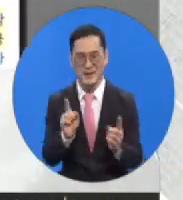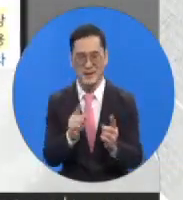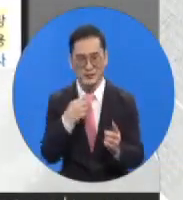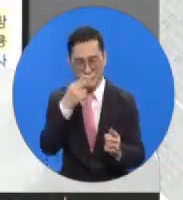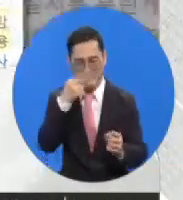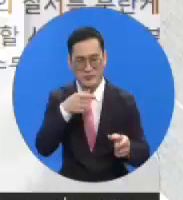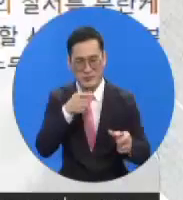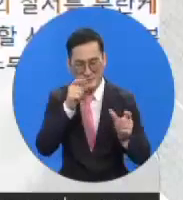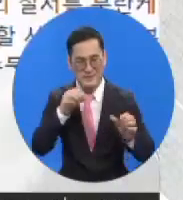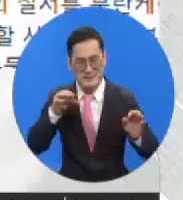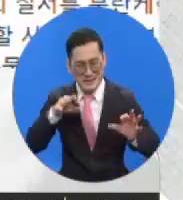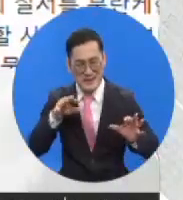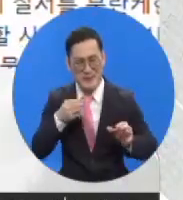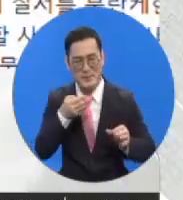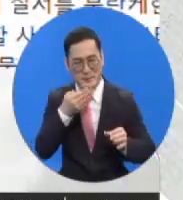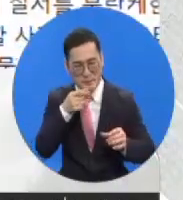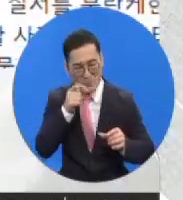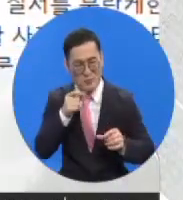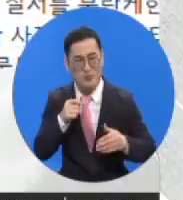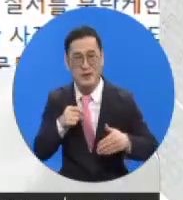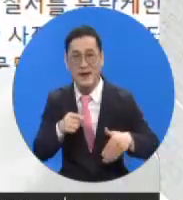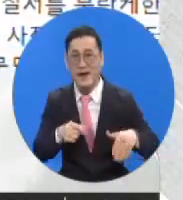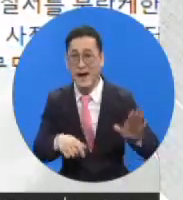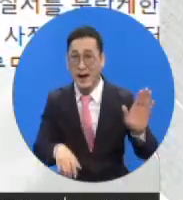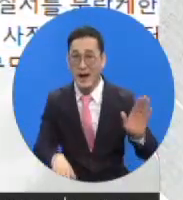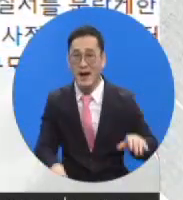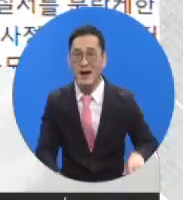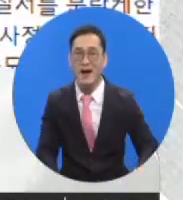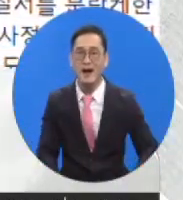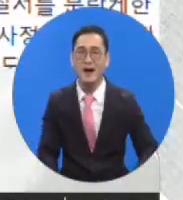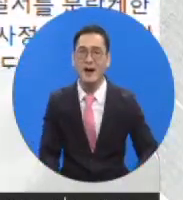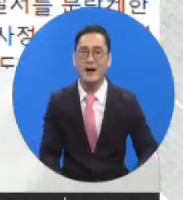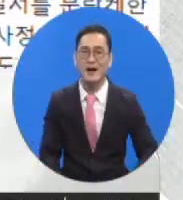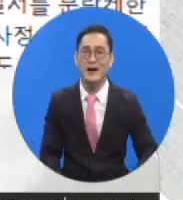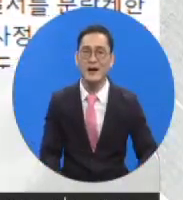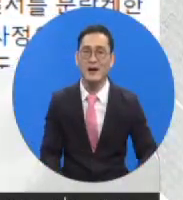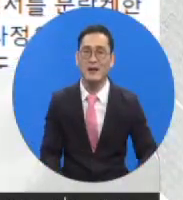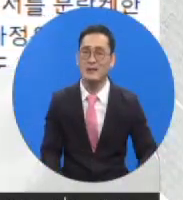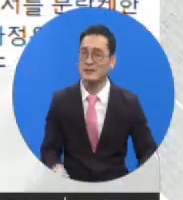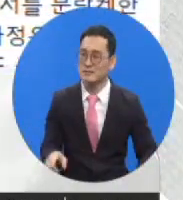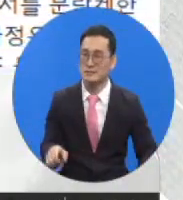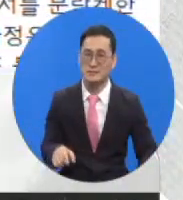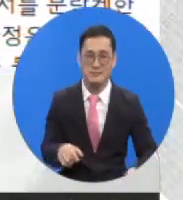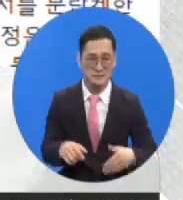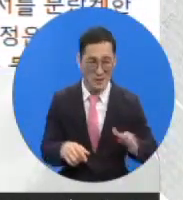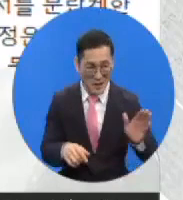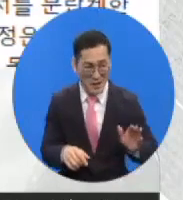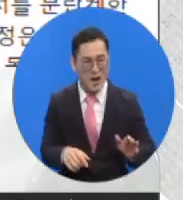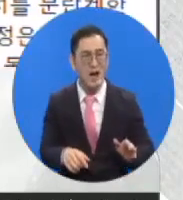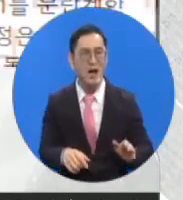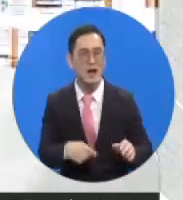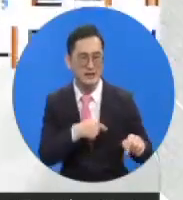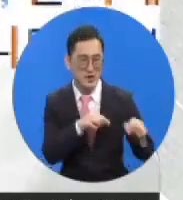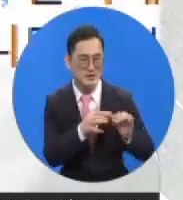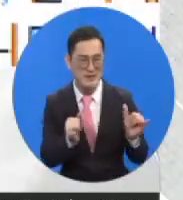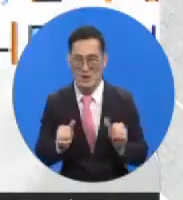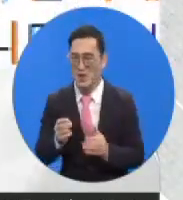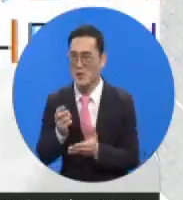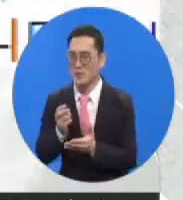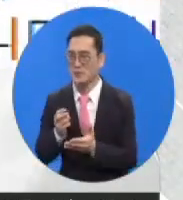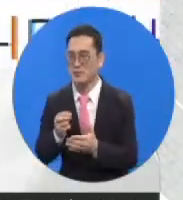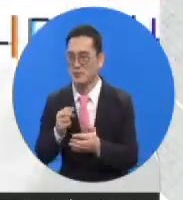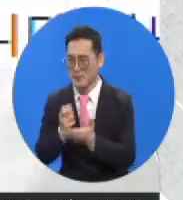사실을 나한테 일깨워줬다 이러면서, 네, 고마움을 표현한 적도 있었는데. 두 분이 친했군요. 이제 이제 연수원 시절부터 이제 가까이 있었고, 그